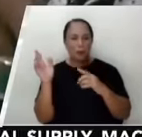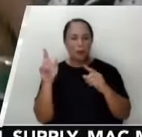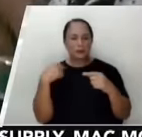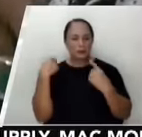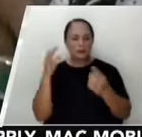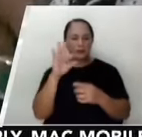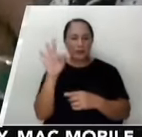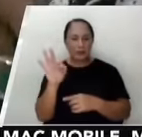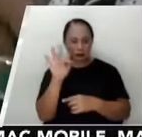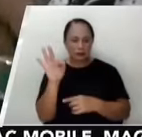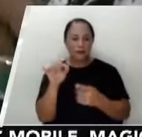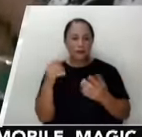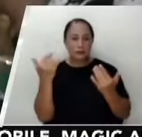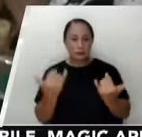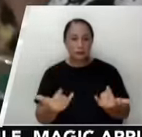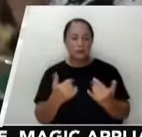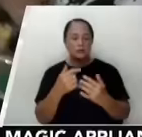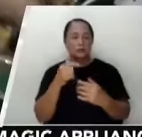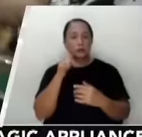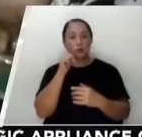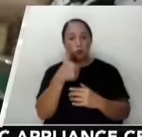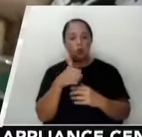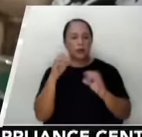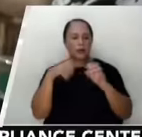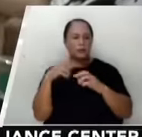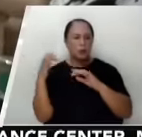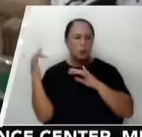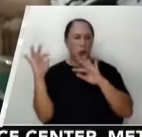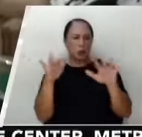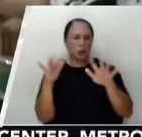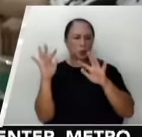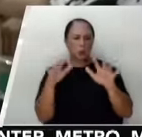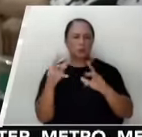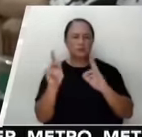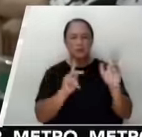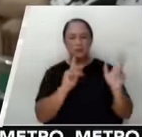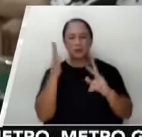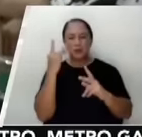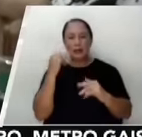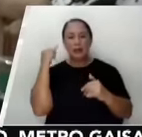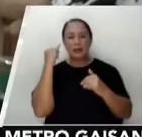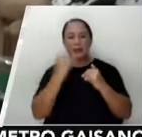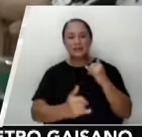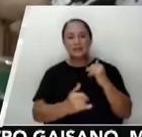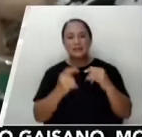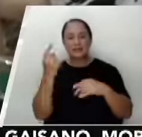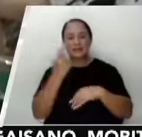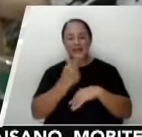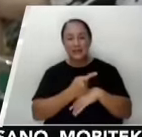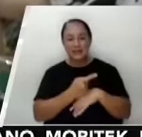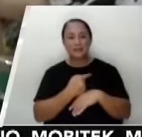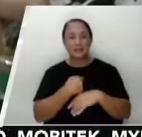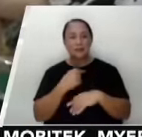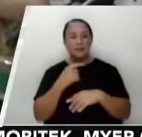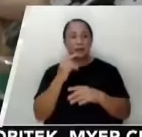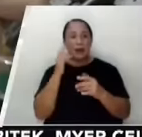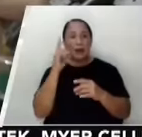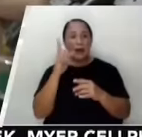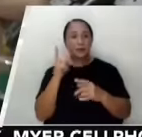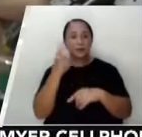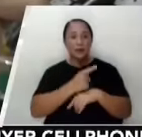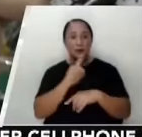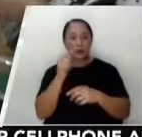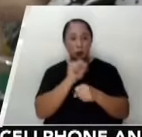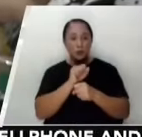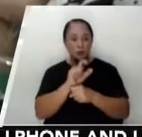bukas inaasahan po yung dagsa ng mga pasahero rito dahil huling araw ng trabaho at half day pa sa gobyerno. Kaya kung bibili pa lang po kayo ng ticket dito